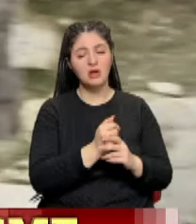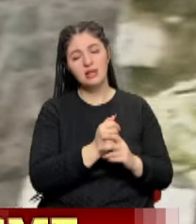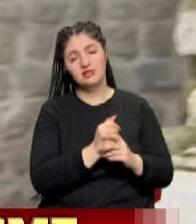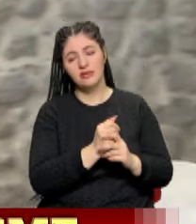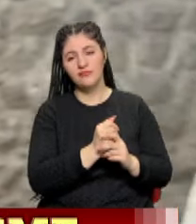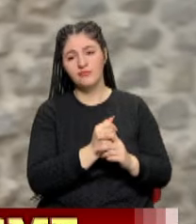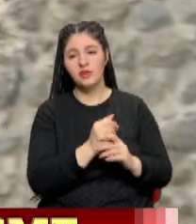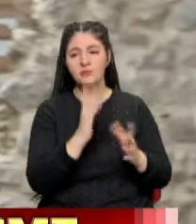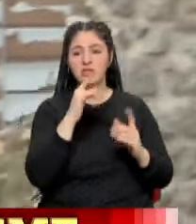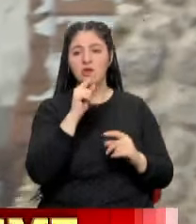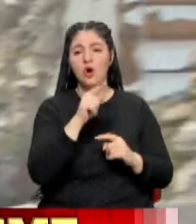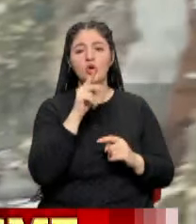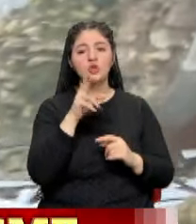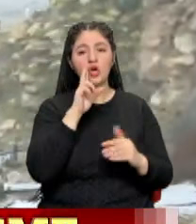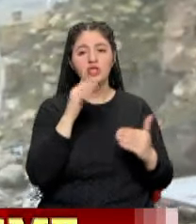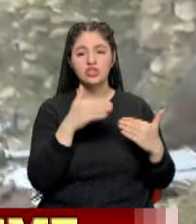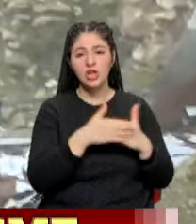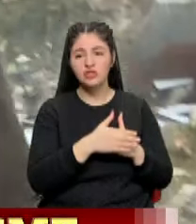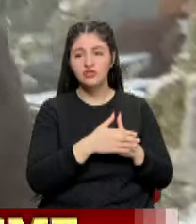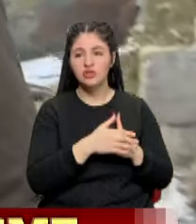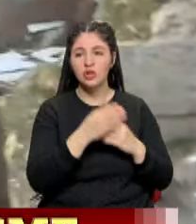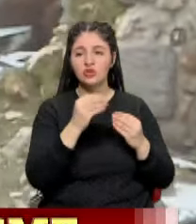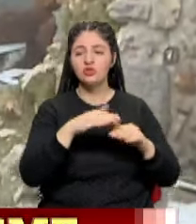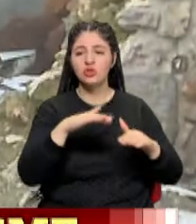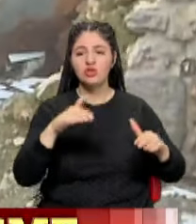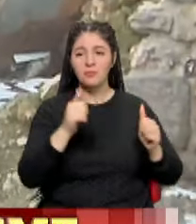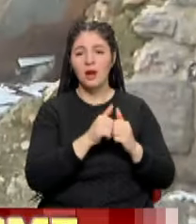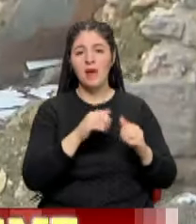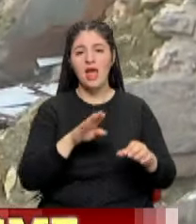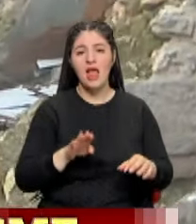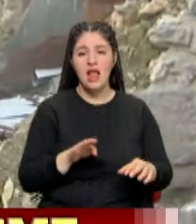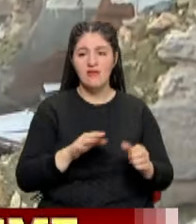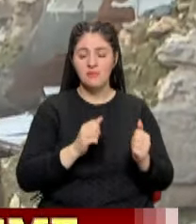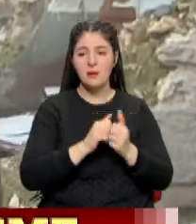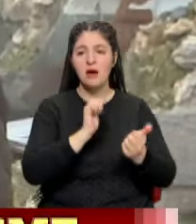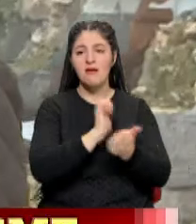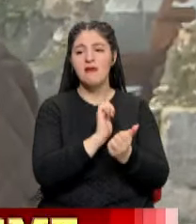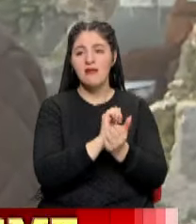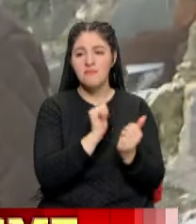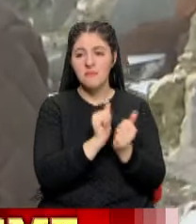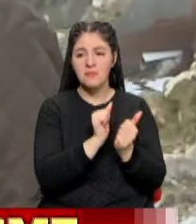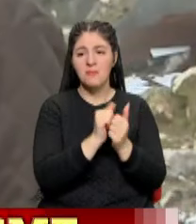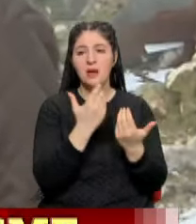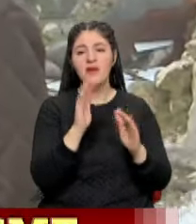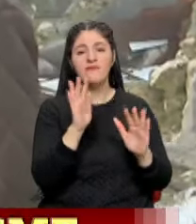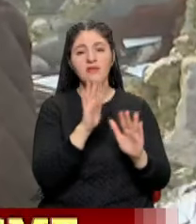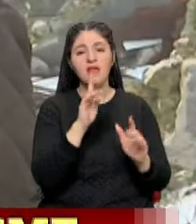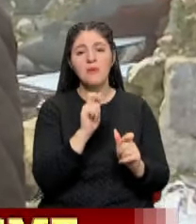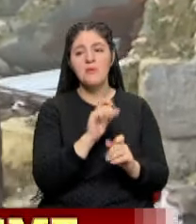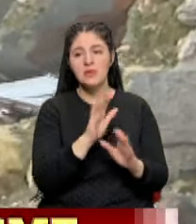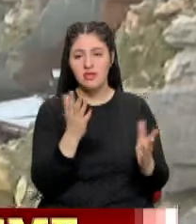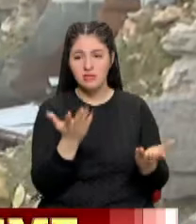maalesef belki o son gece çocuklarıyla, evlatlarıyla, aileleriyle belki